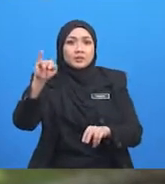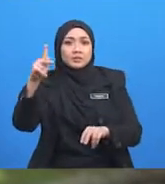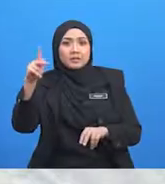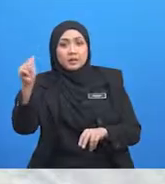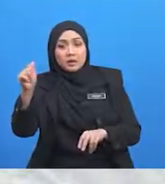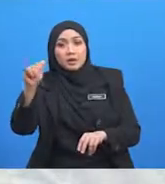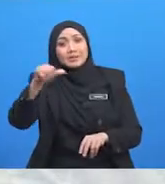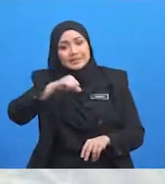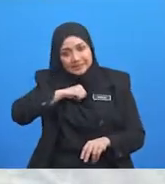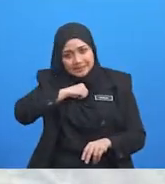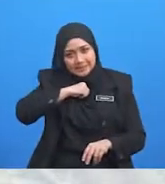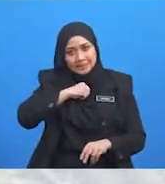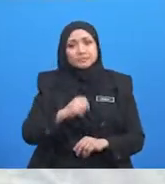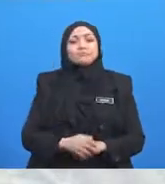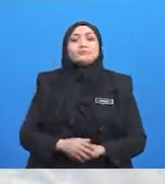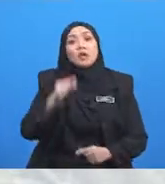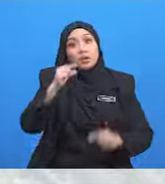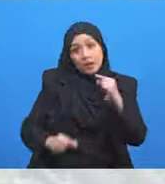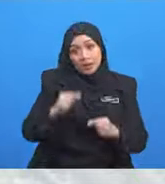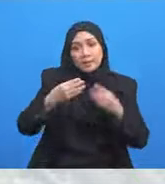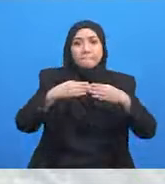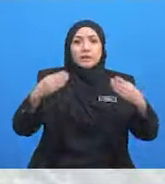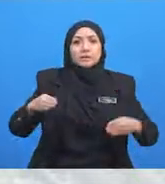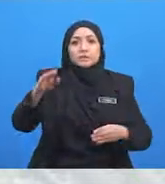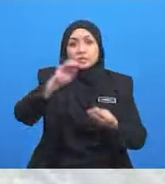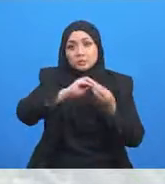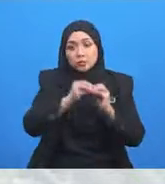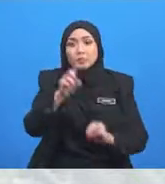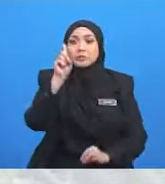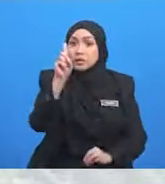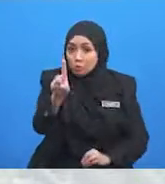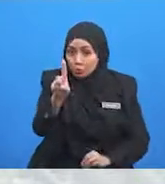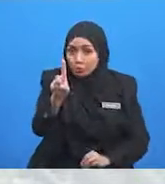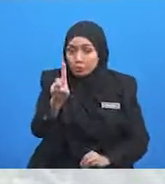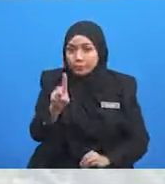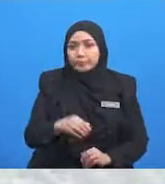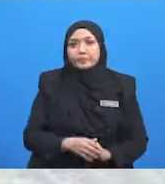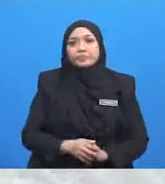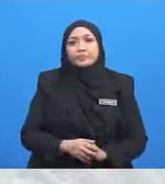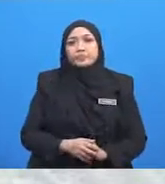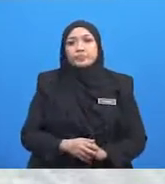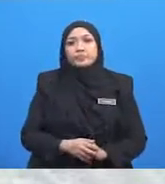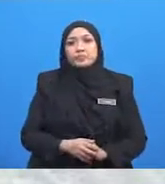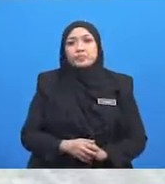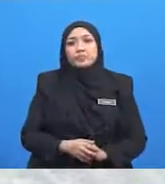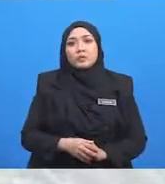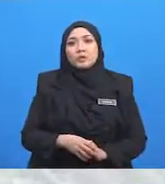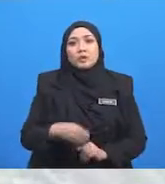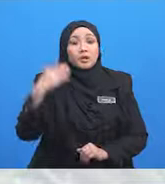tersendiri. Baiklah, gaya bahasa yang pertama ialah unsur bunyi